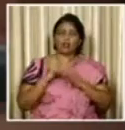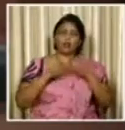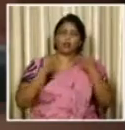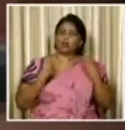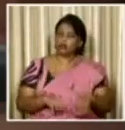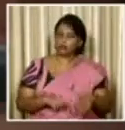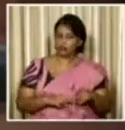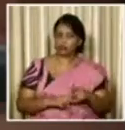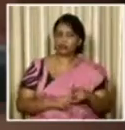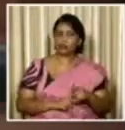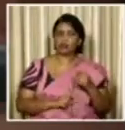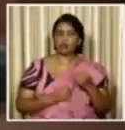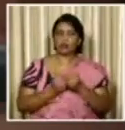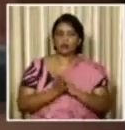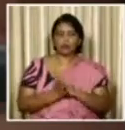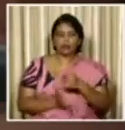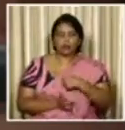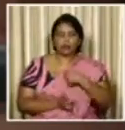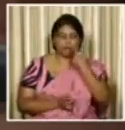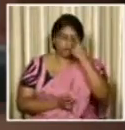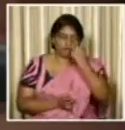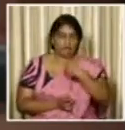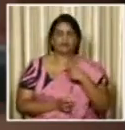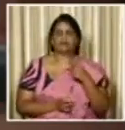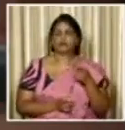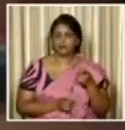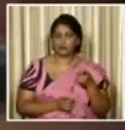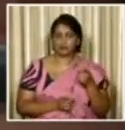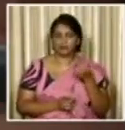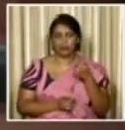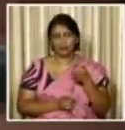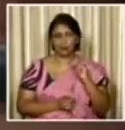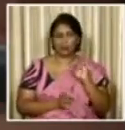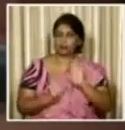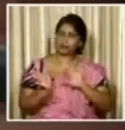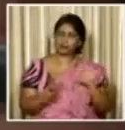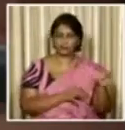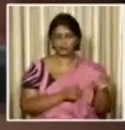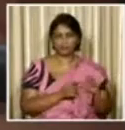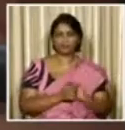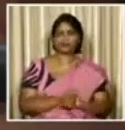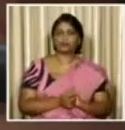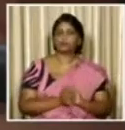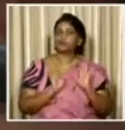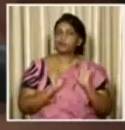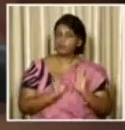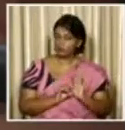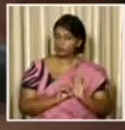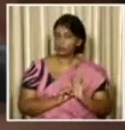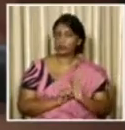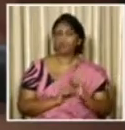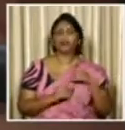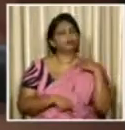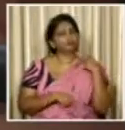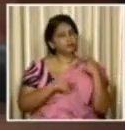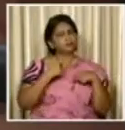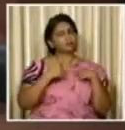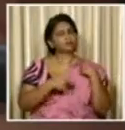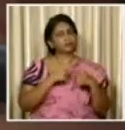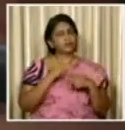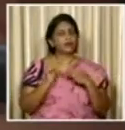මොකද්ද? ඔහුට යම් හෘද සාක්ෂියක් තිබුණා. හෘද වැරදිද වෙනම කතාවක්. හැබැයි කාලයගේ